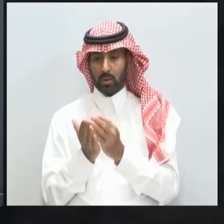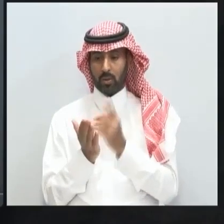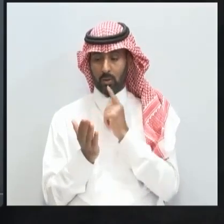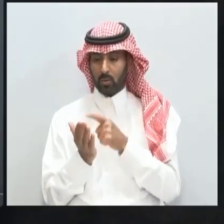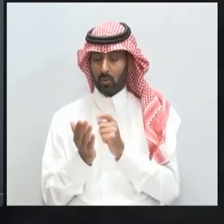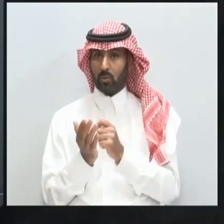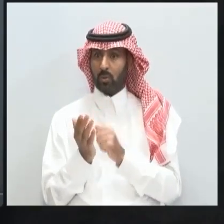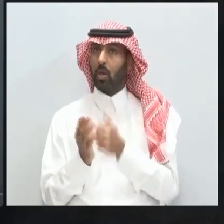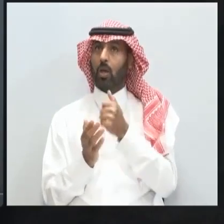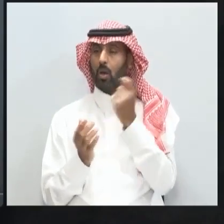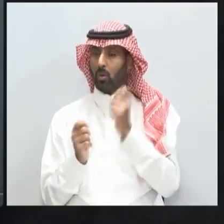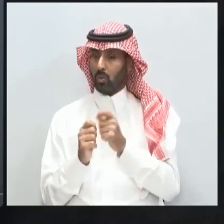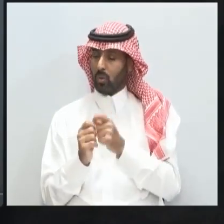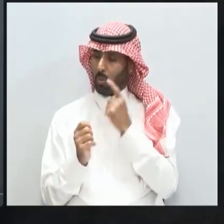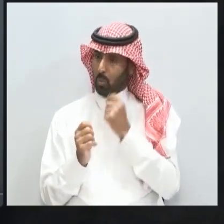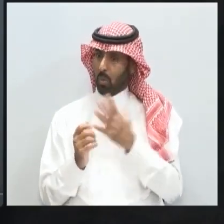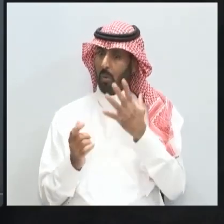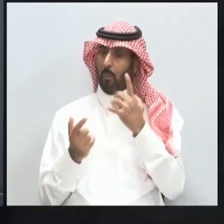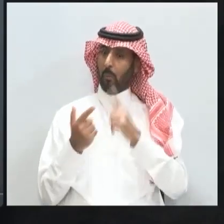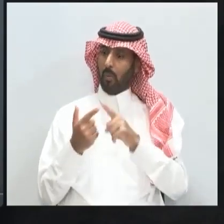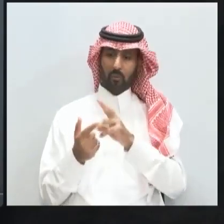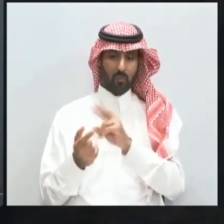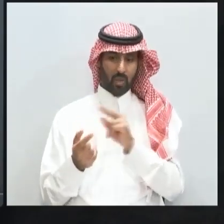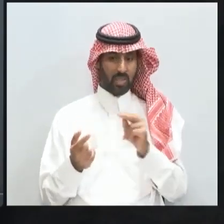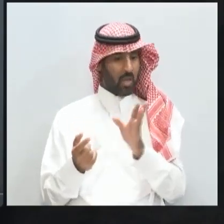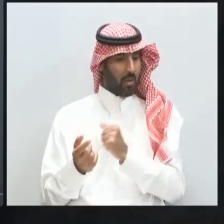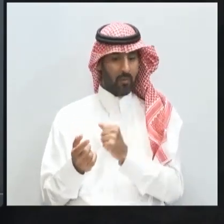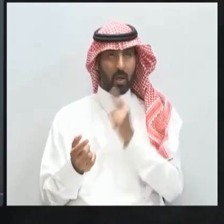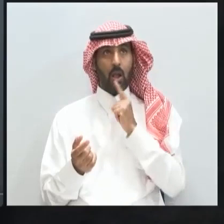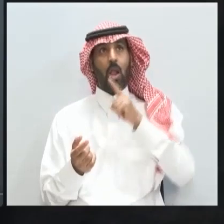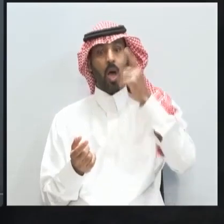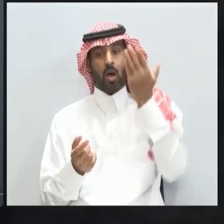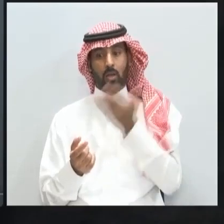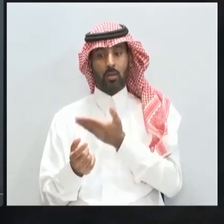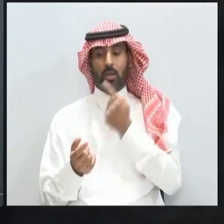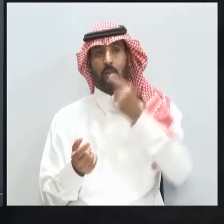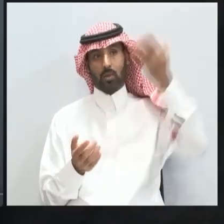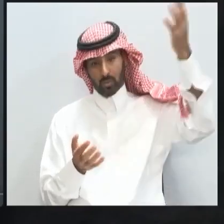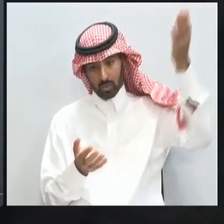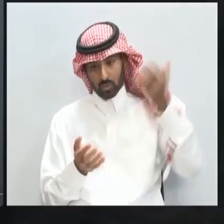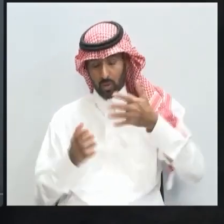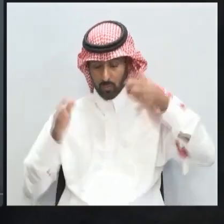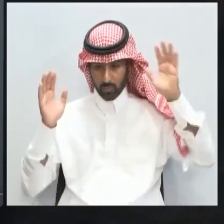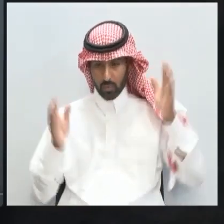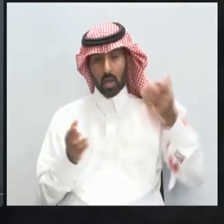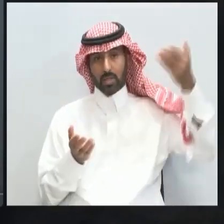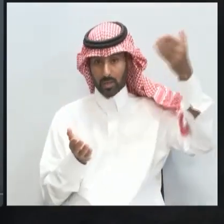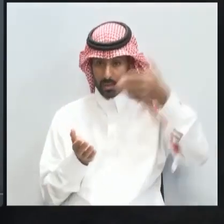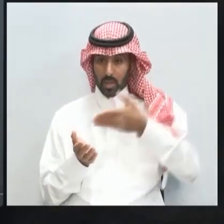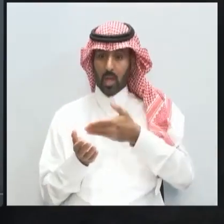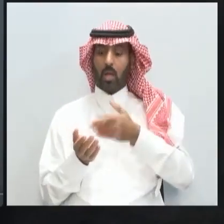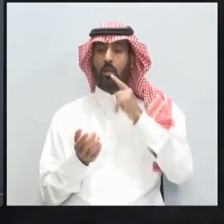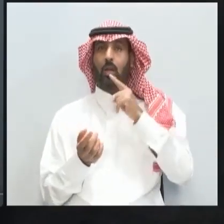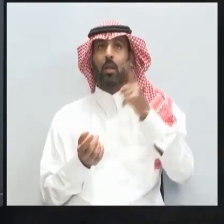معجز انزل الله تعالى على نبيه هذا الوحي القران الكريم والقران